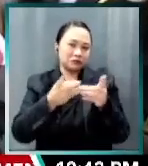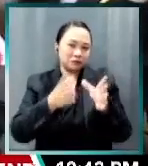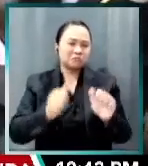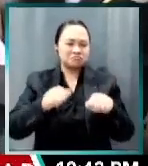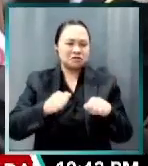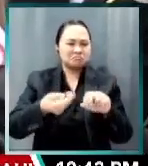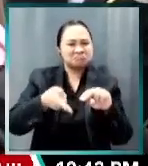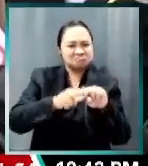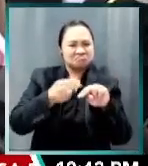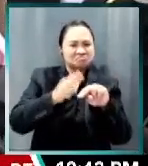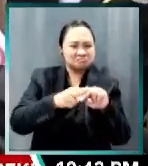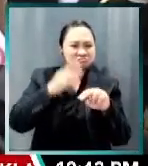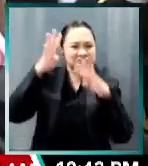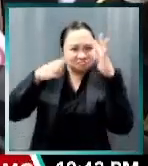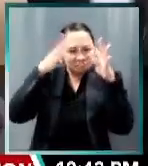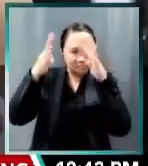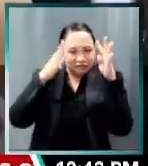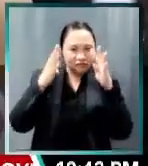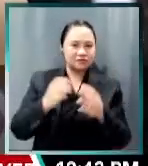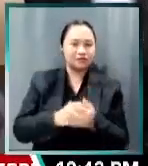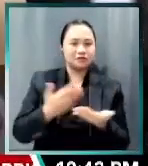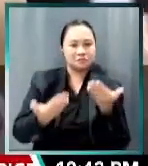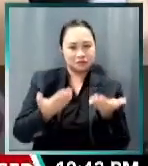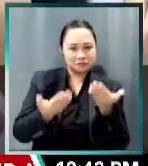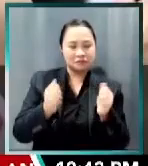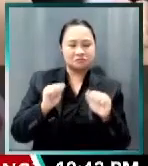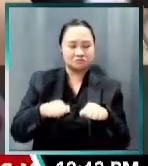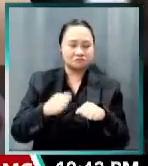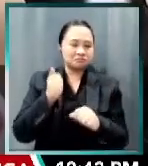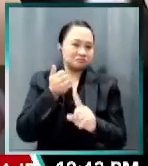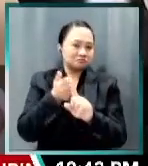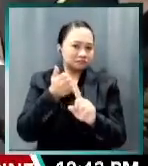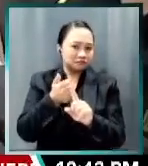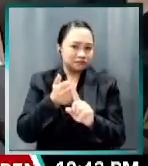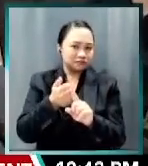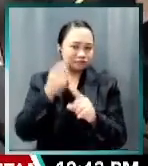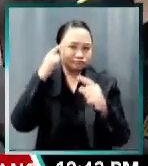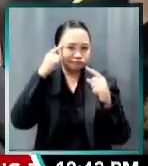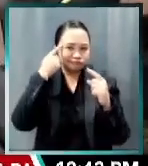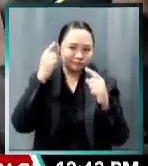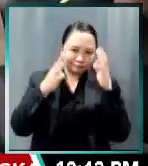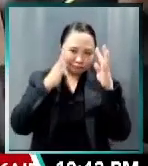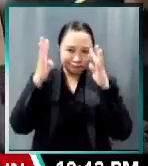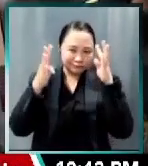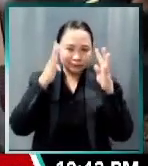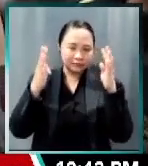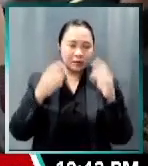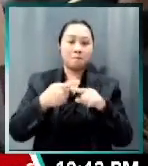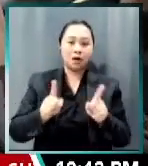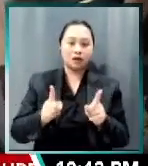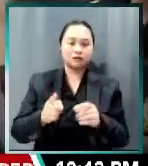alam naman natin, agent provocateur, kung ano-ano ang nai-imagine niya. Para sa panig ko, it is a work